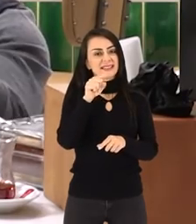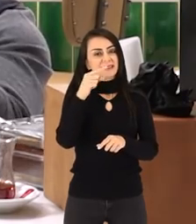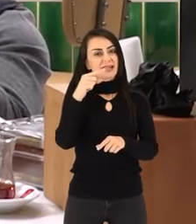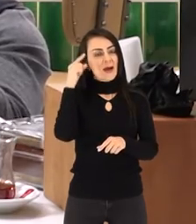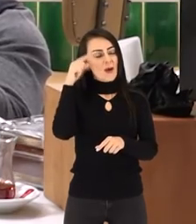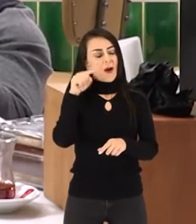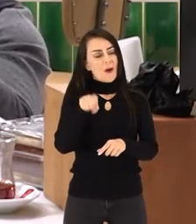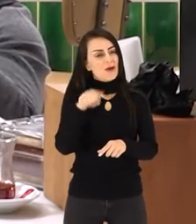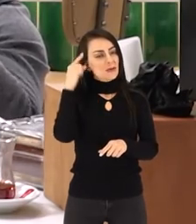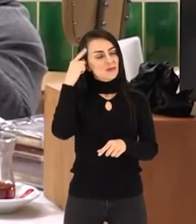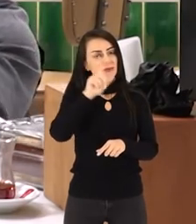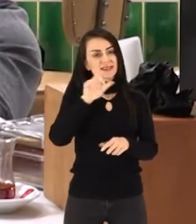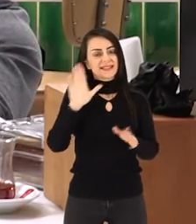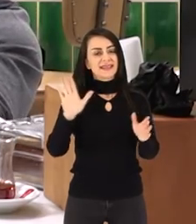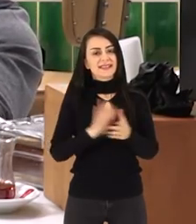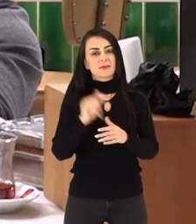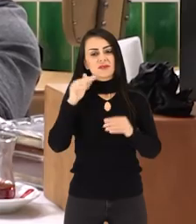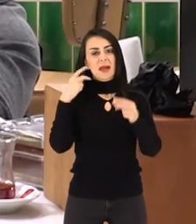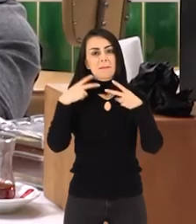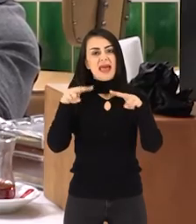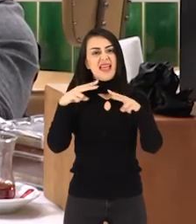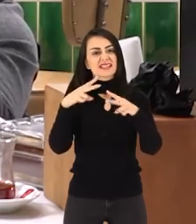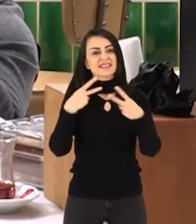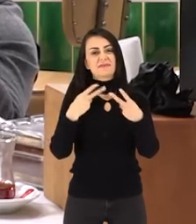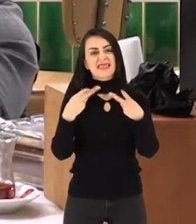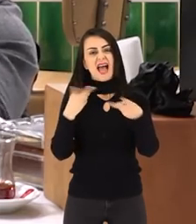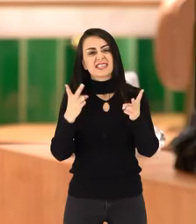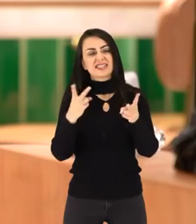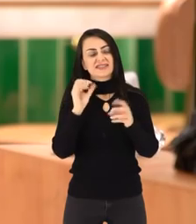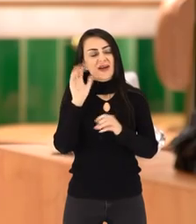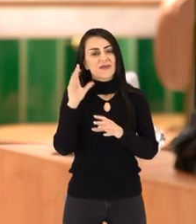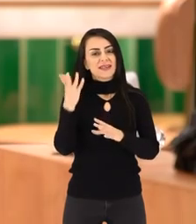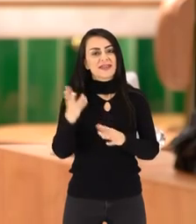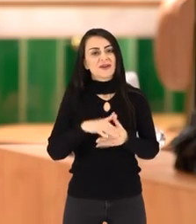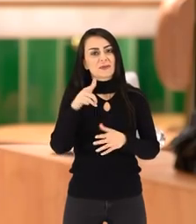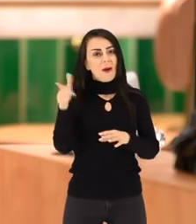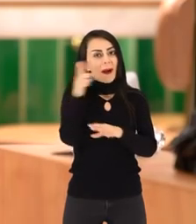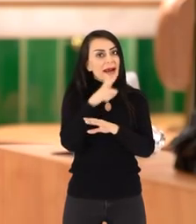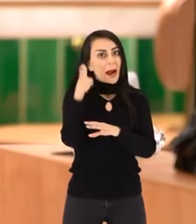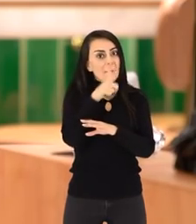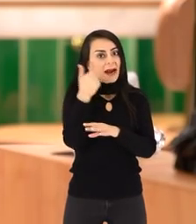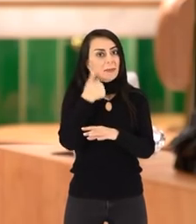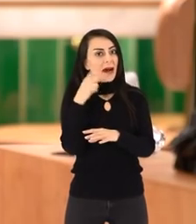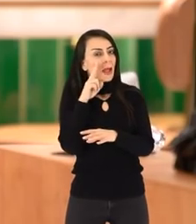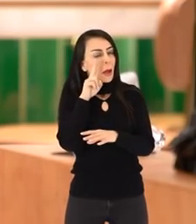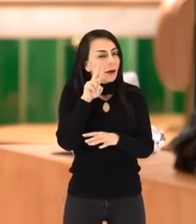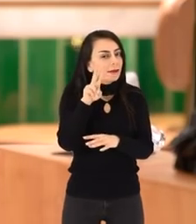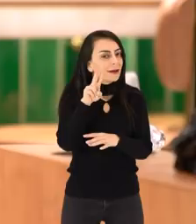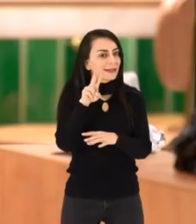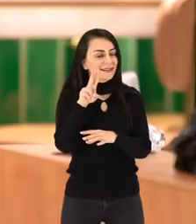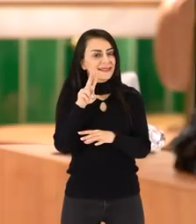ben benim kameraya farkında. Eyvallah olsun. Bunu da yeni buldum. İki bölümdür falan yapıyorum. Bu kameraya sürekli böyle bir şeyim var. Konuşma. Oradan